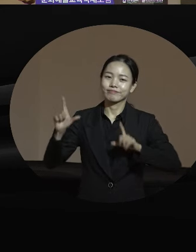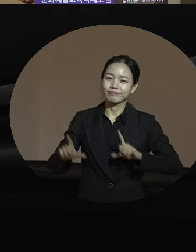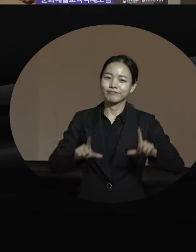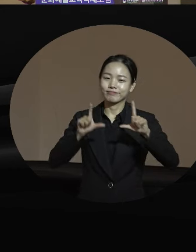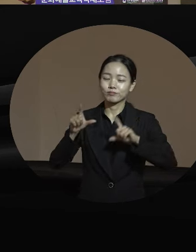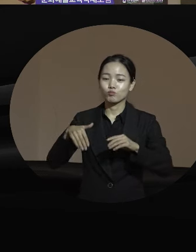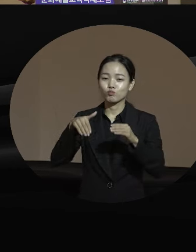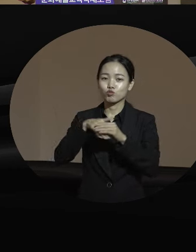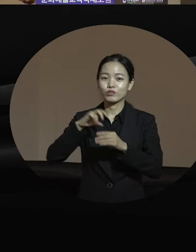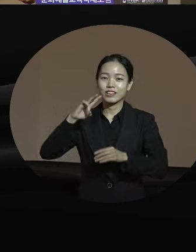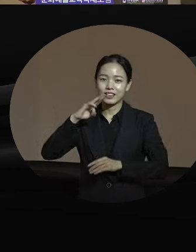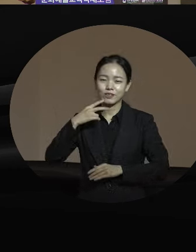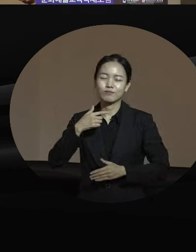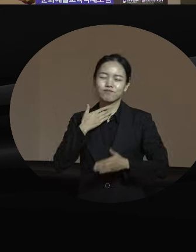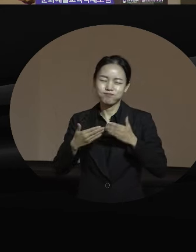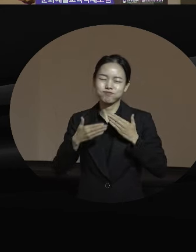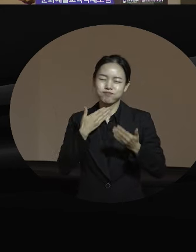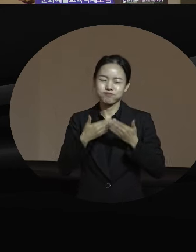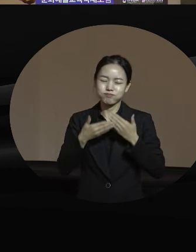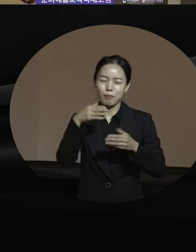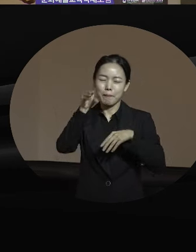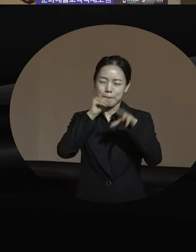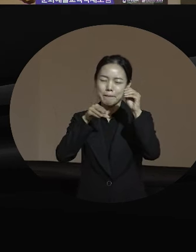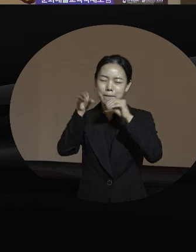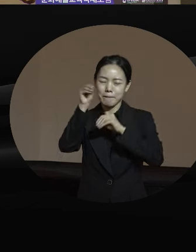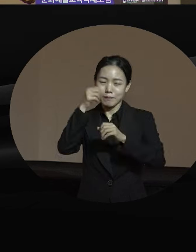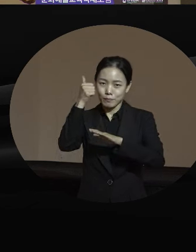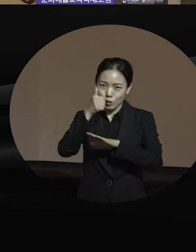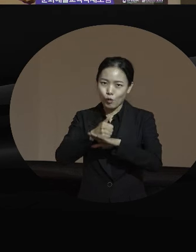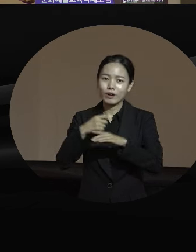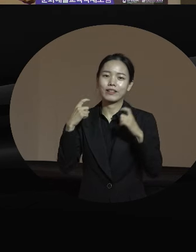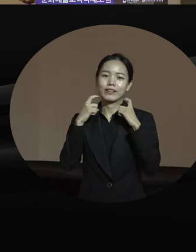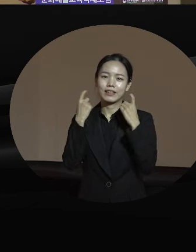능력을 향상시키고 자기 표현과 자아 실현을 촉진시킵니다.